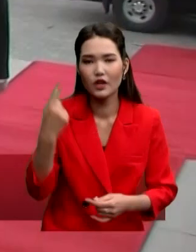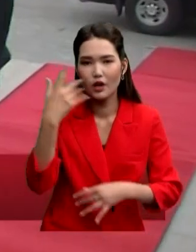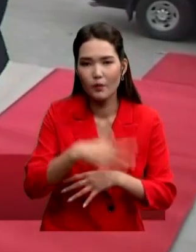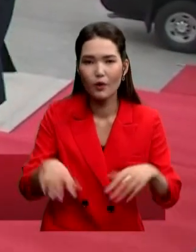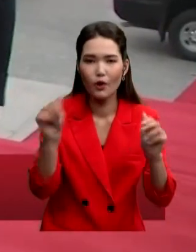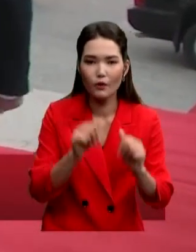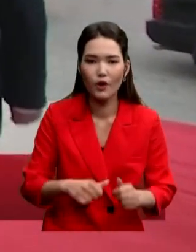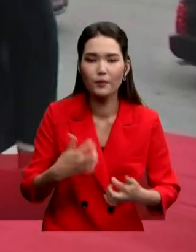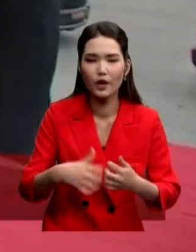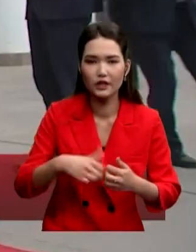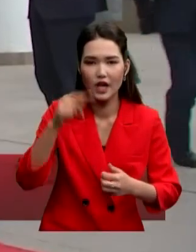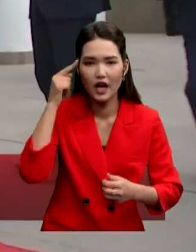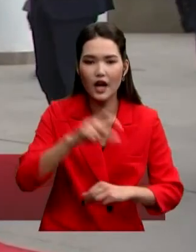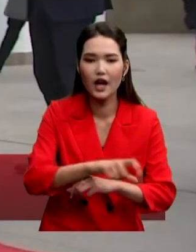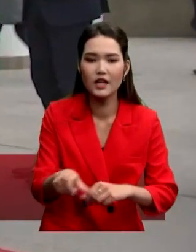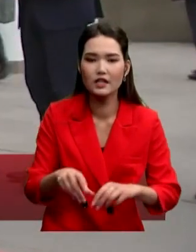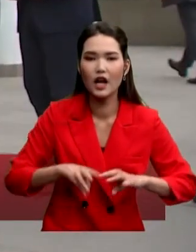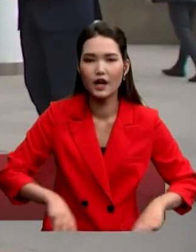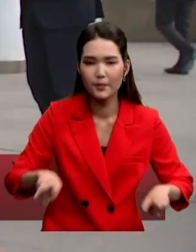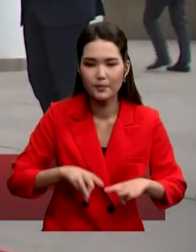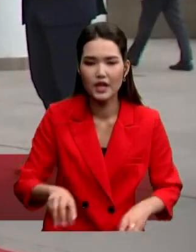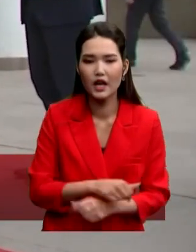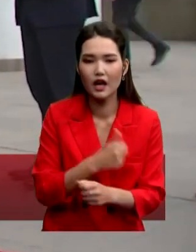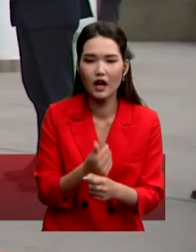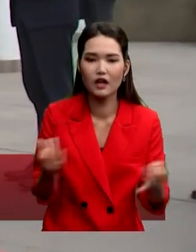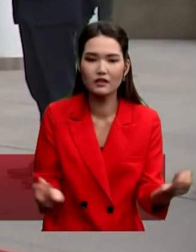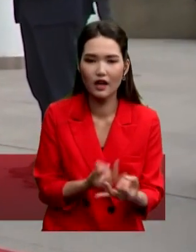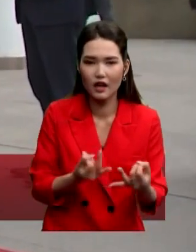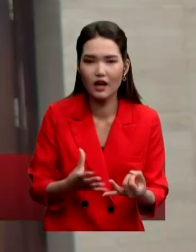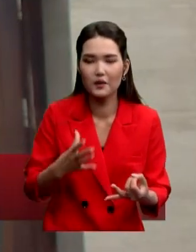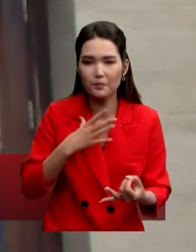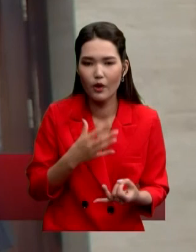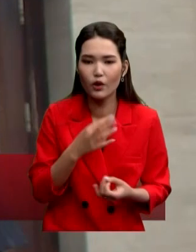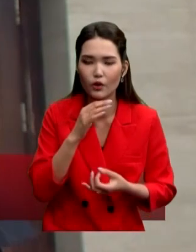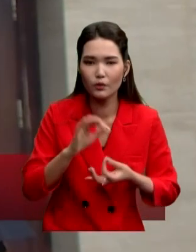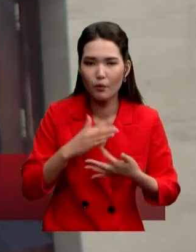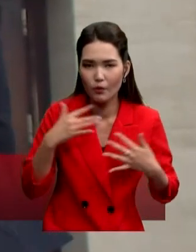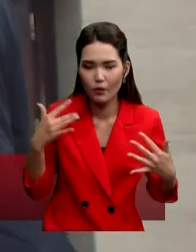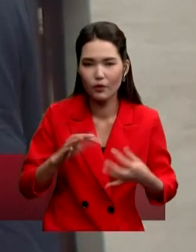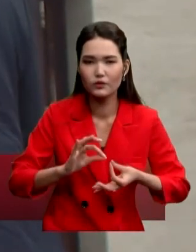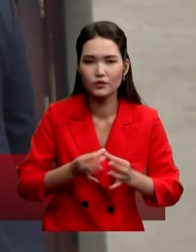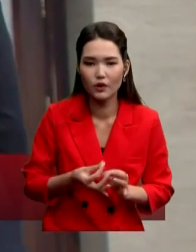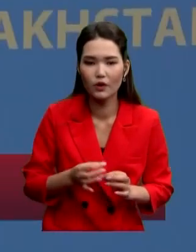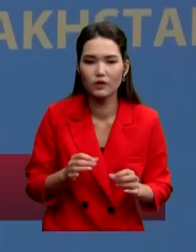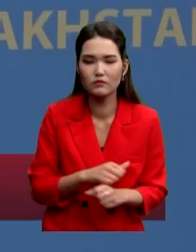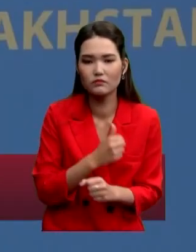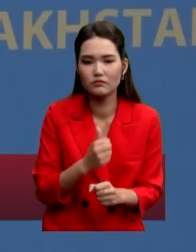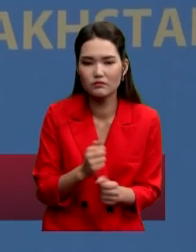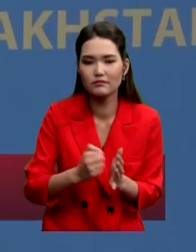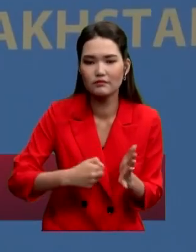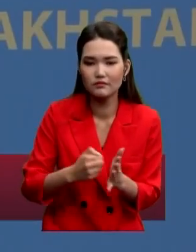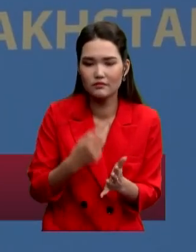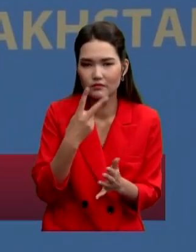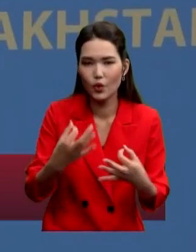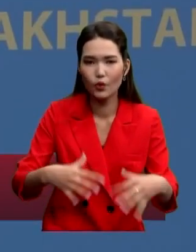форматындағы орталық Азияның сыртқы істер министрлерінің басын қосқан отырыста жабық болды. Тек Мұхтар Тілеубердінің бастапқы сөзін жазуға